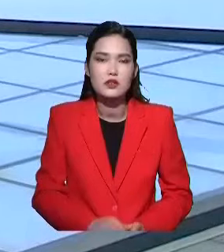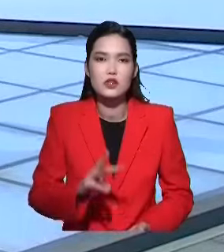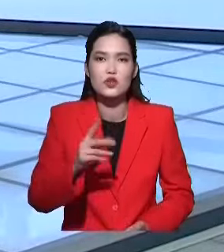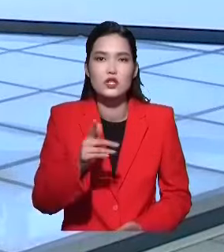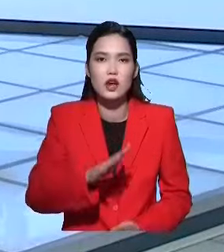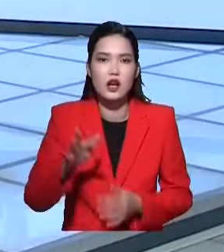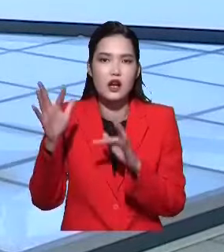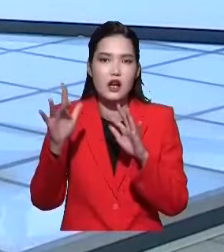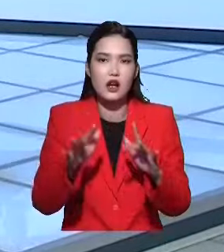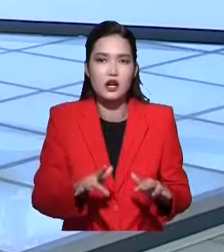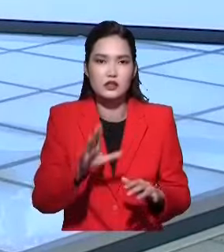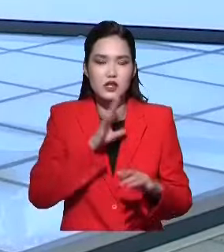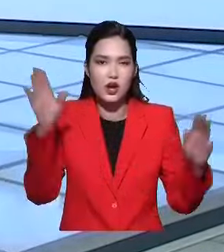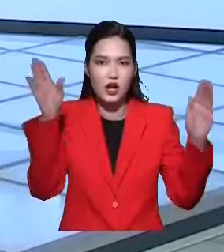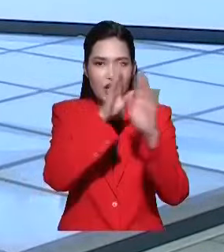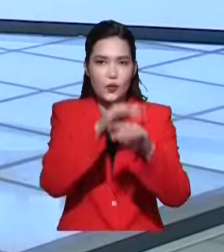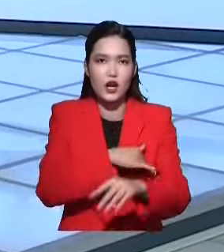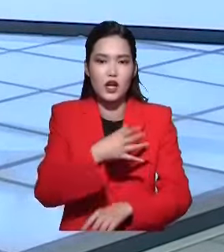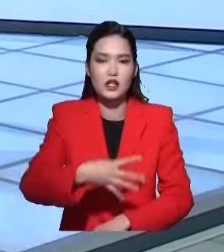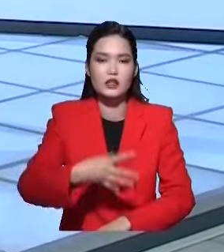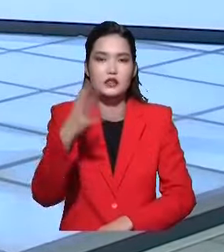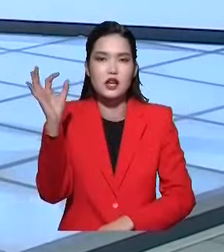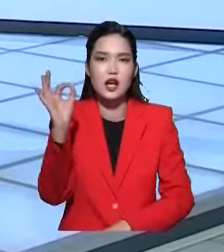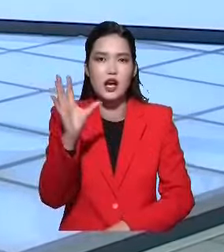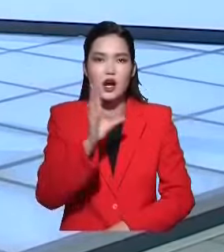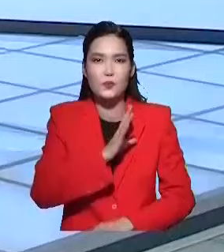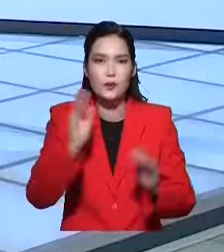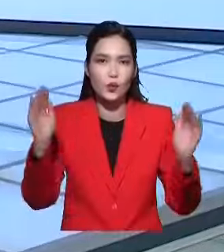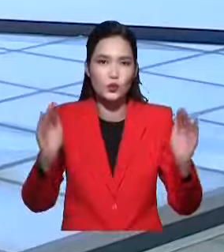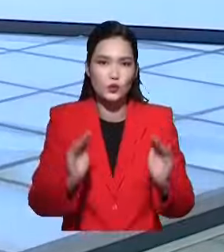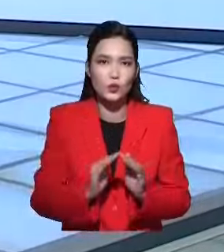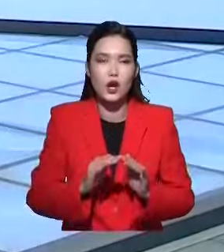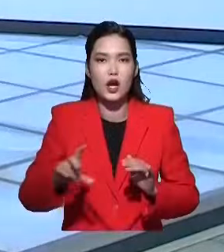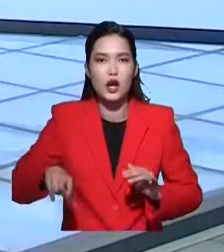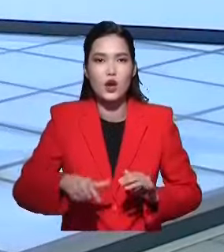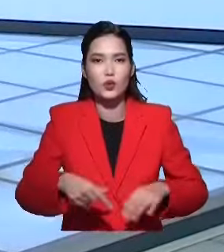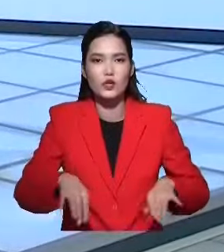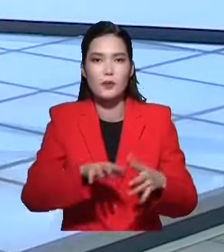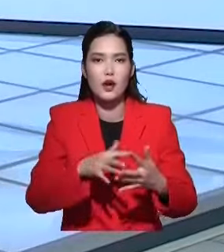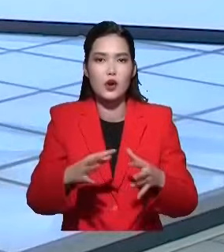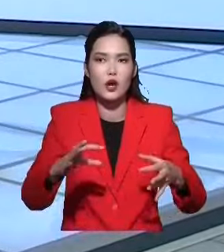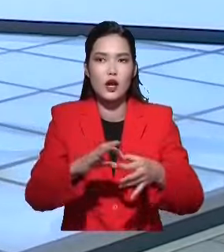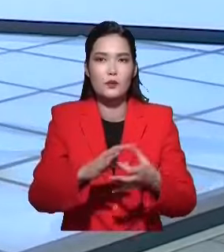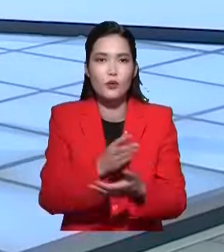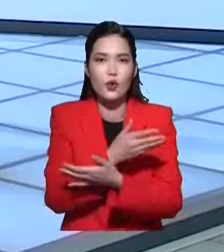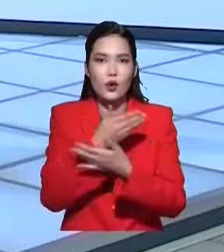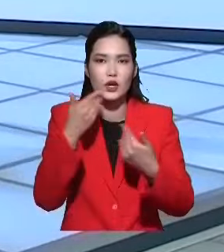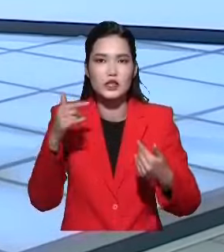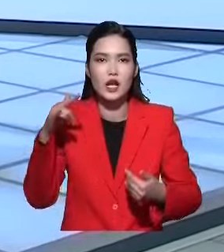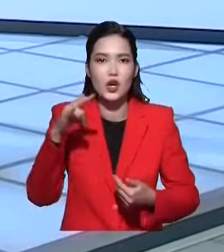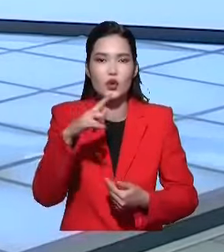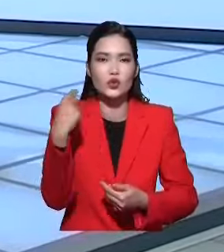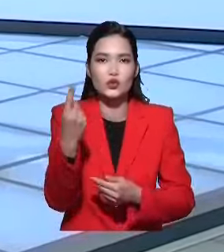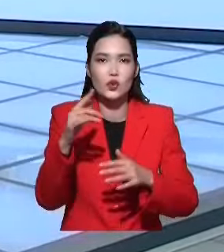Шығыста қар қалың жауда ауа температурасы 45 градусқа дейін төмендеді. Тіпті жол жабылып, ауылдармен байланыс болмай қалды. Тек тікұшақ